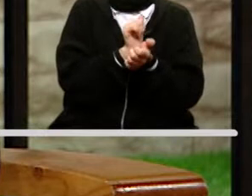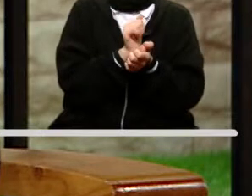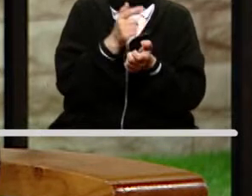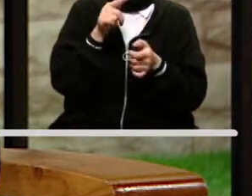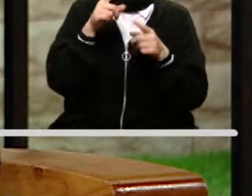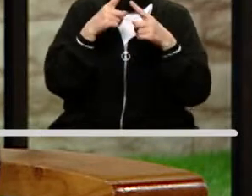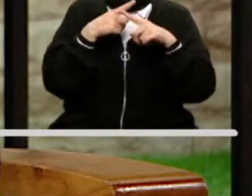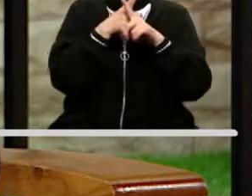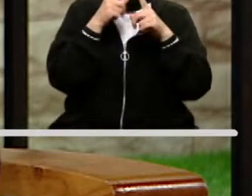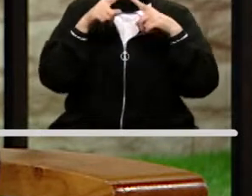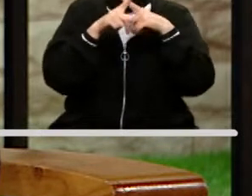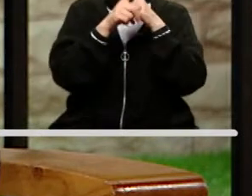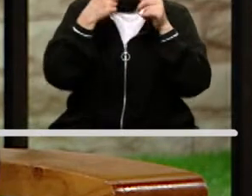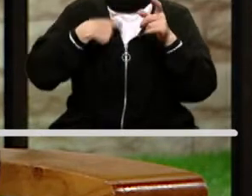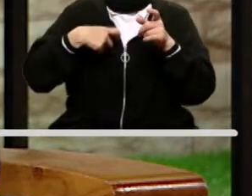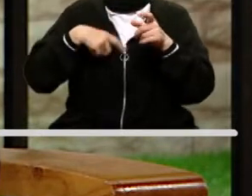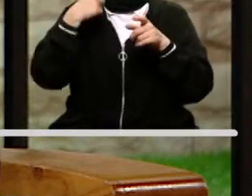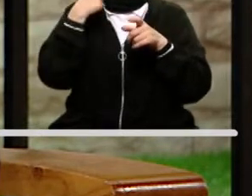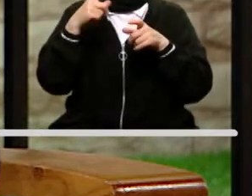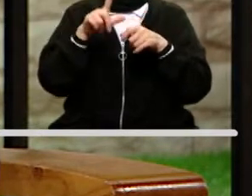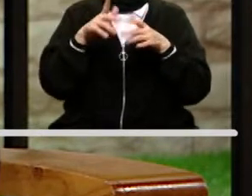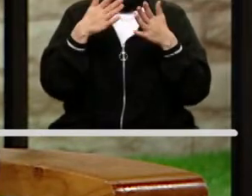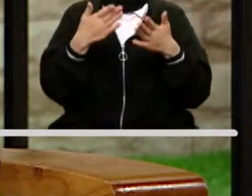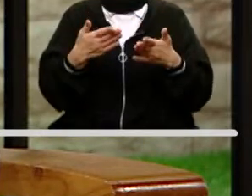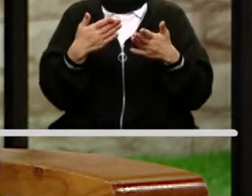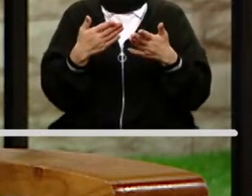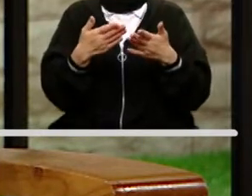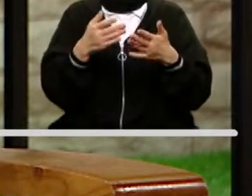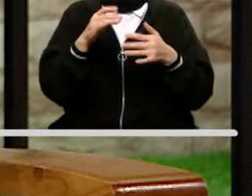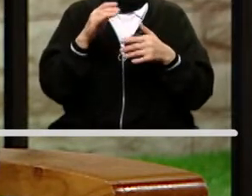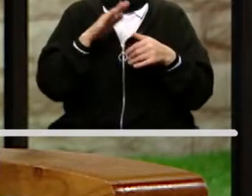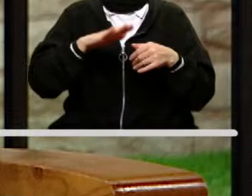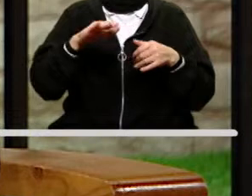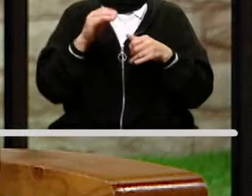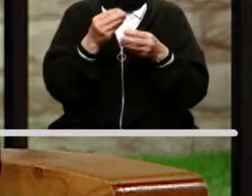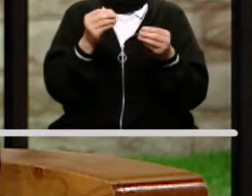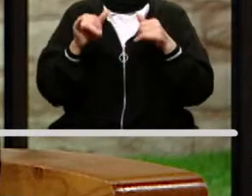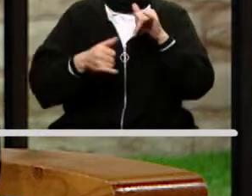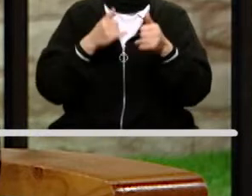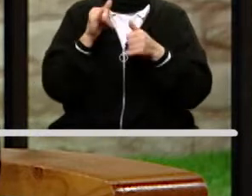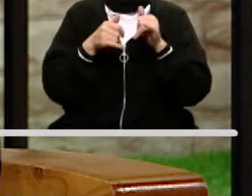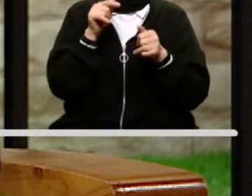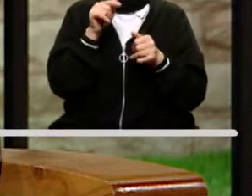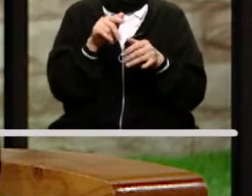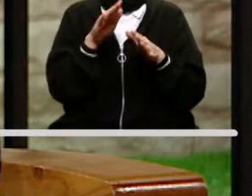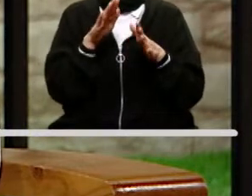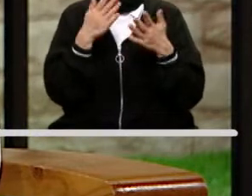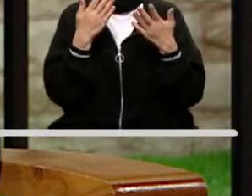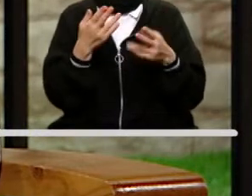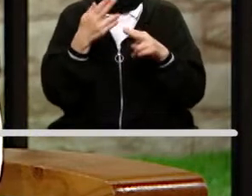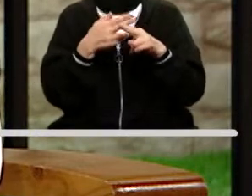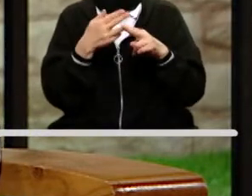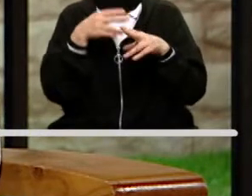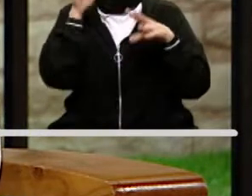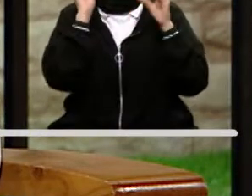özelliğini bilmesi gerekiyor. Çocuk evet çok hareketliyse biz ne diyoruz ona? Biraz kinestetik bir çocuk bu, hareketli. Hı. Bu deneyerek öğreniyor. Bu deneyecek,